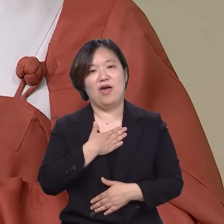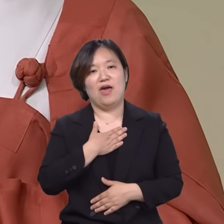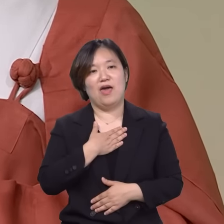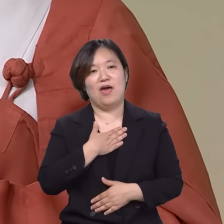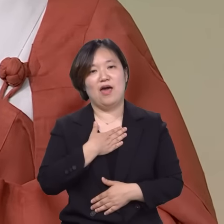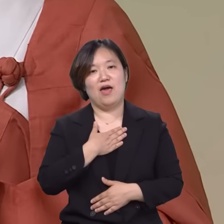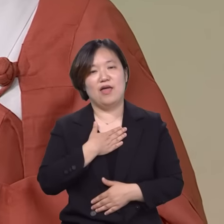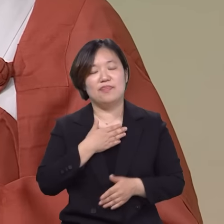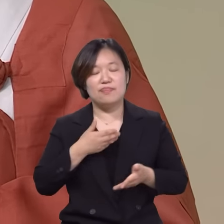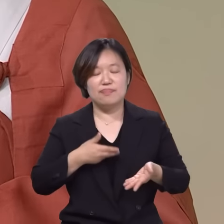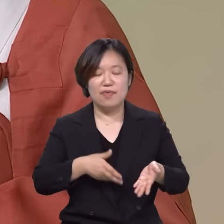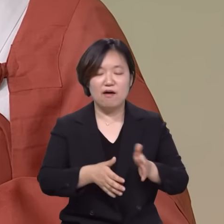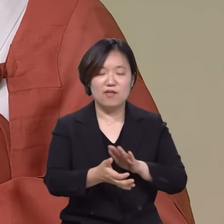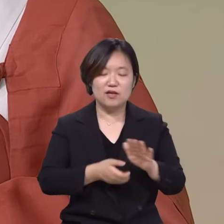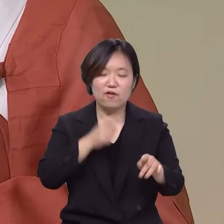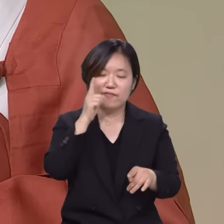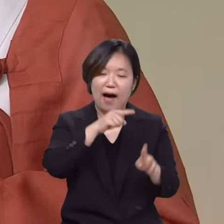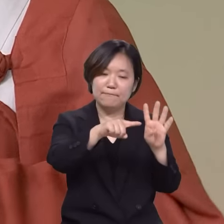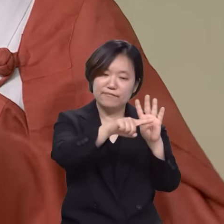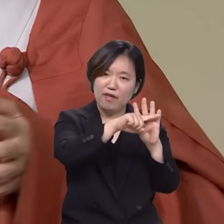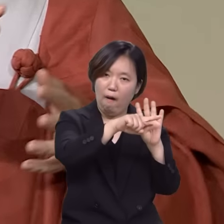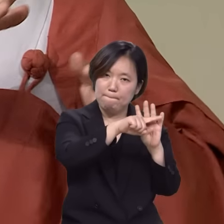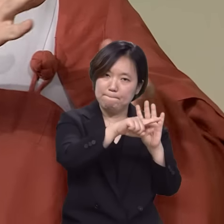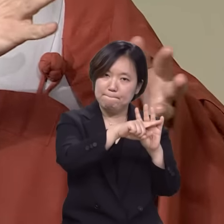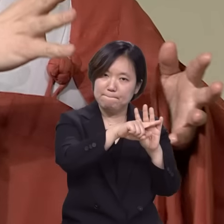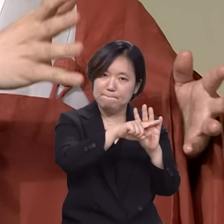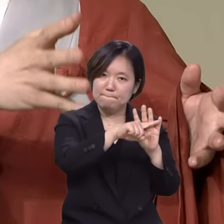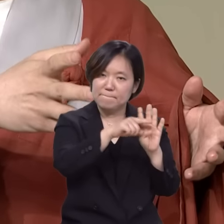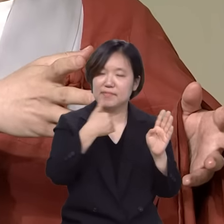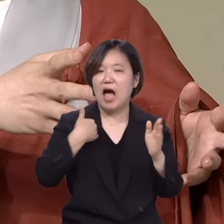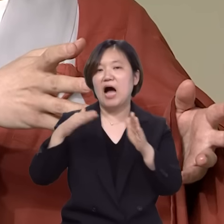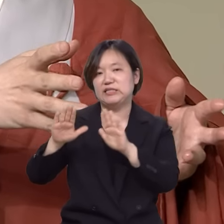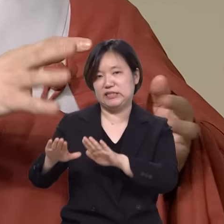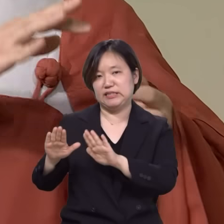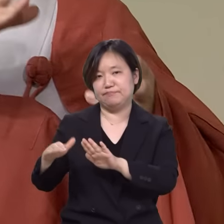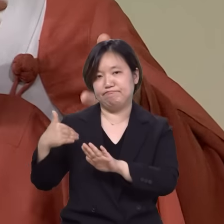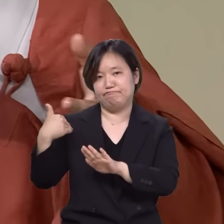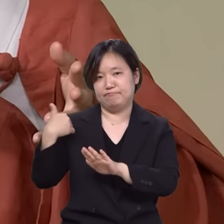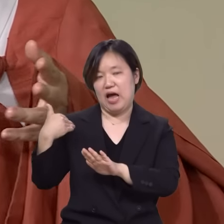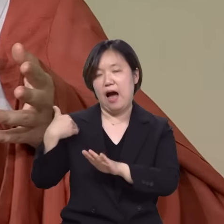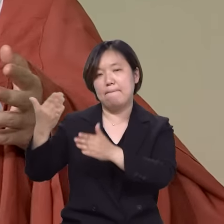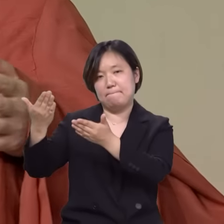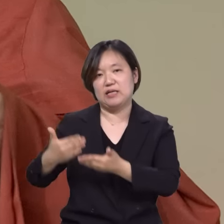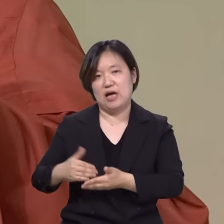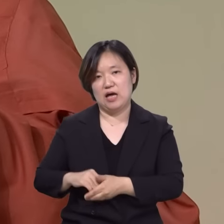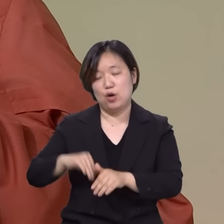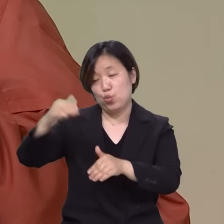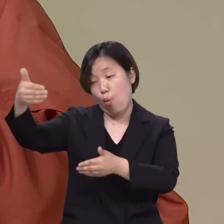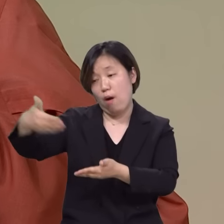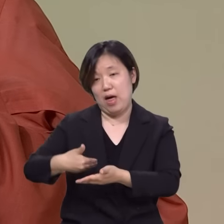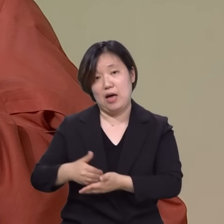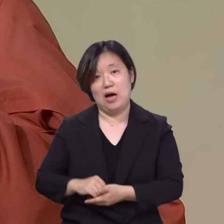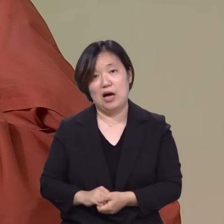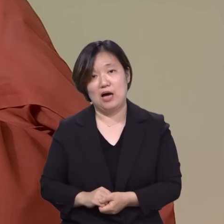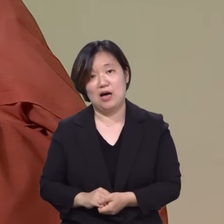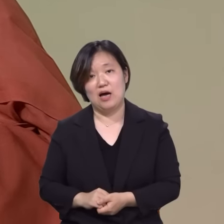내가 받을 수밖에 없다 전생의 숙제와 전생에 지어놓은